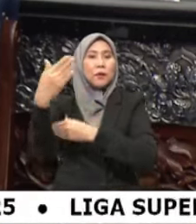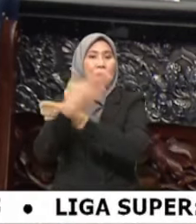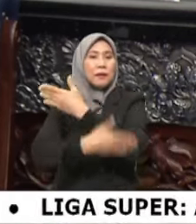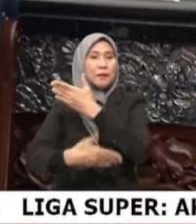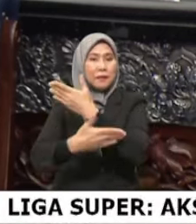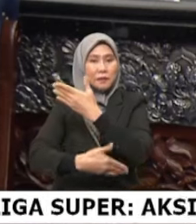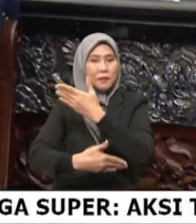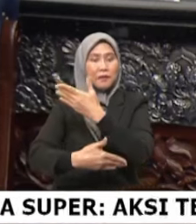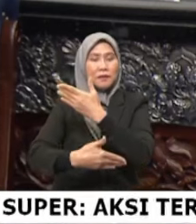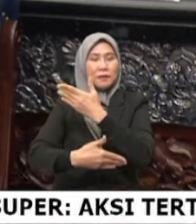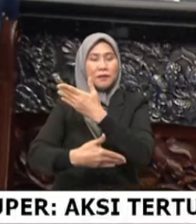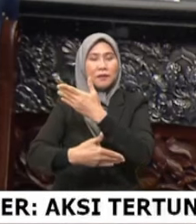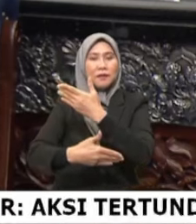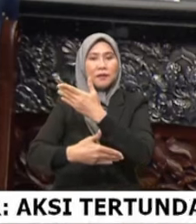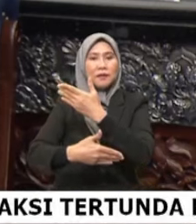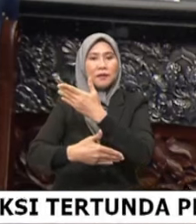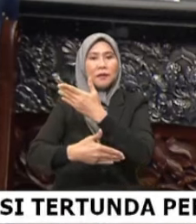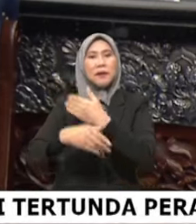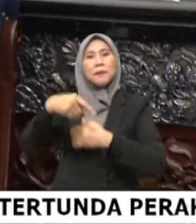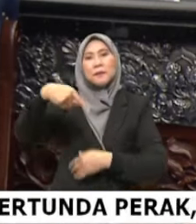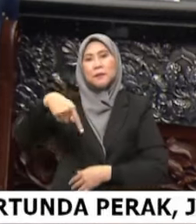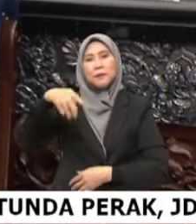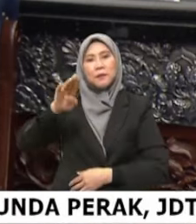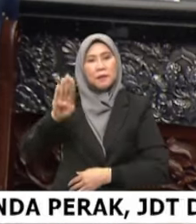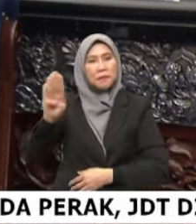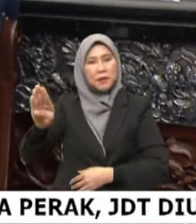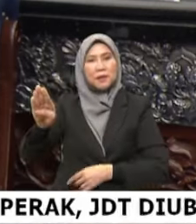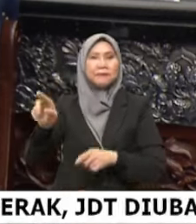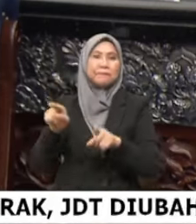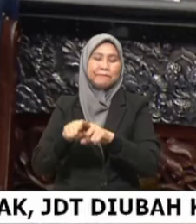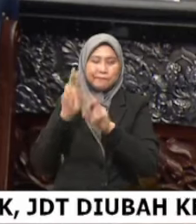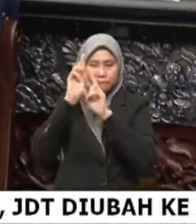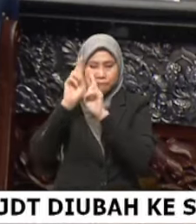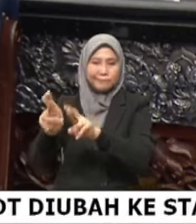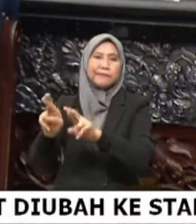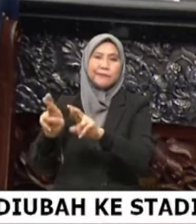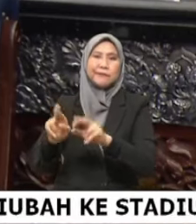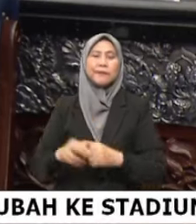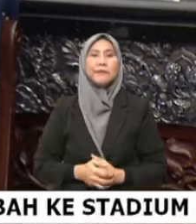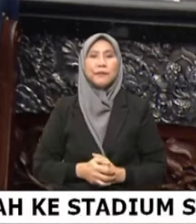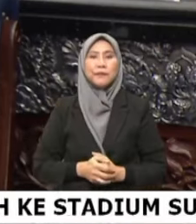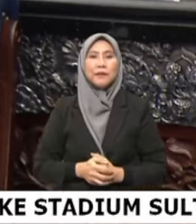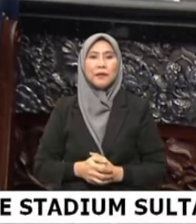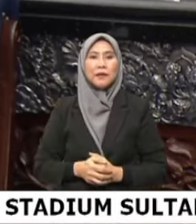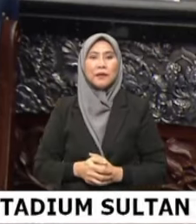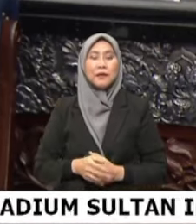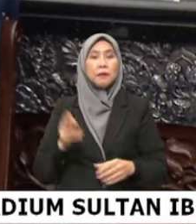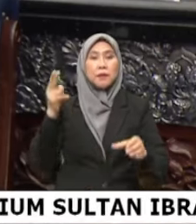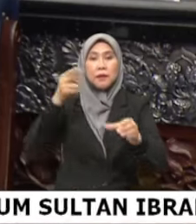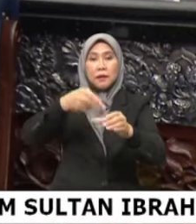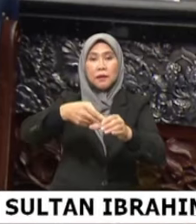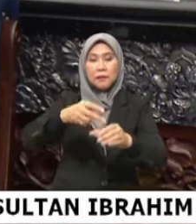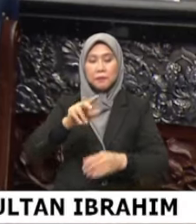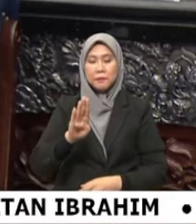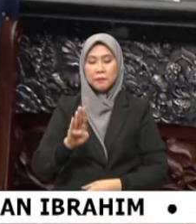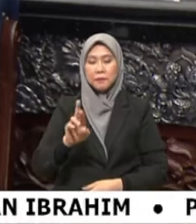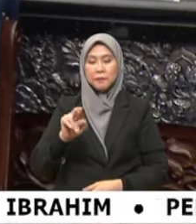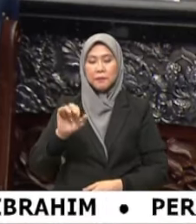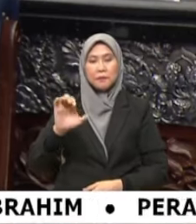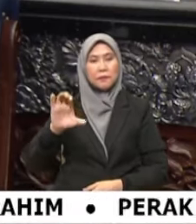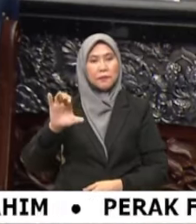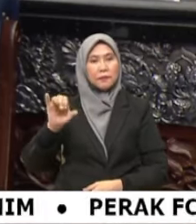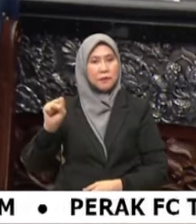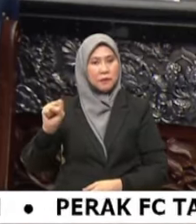piagam pertubuhan bangsa-bangsa bersatu juga. Dan dalam hal ini, penyertaan dalam BRICS ini adalah selari